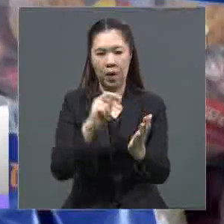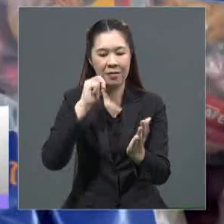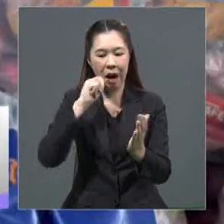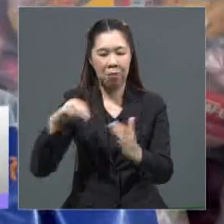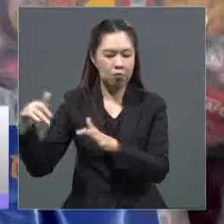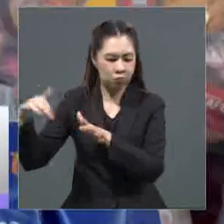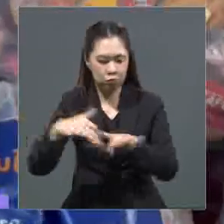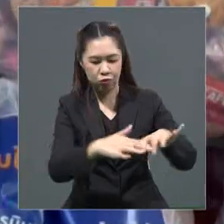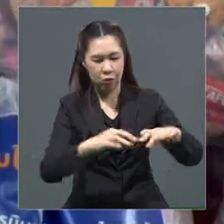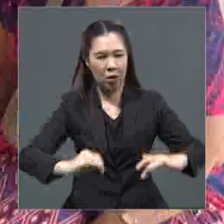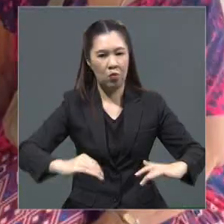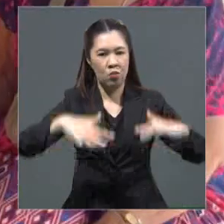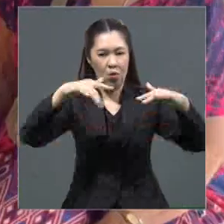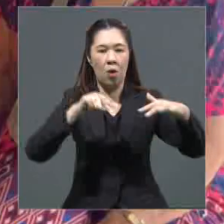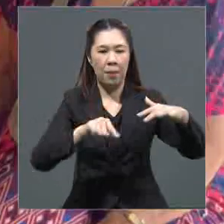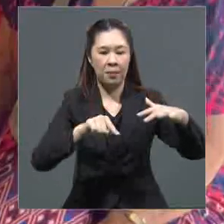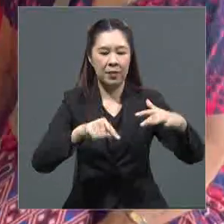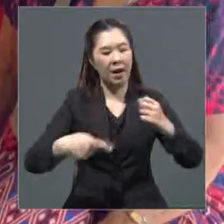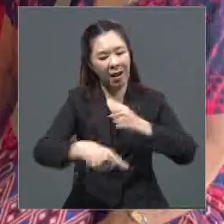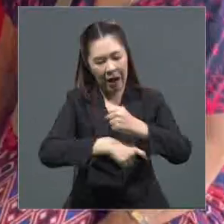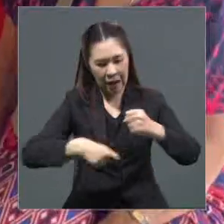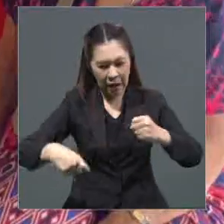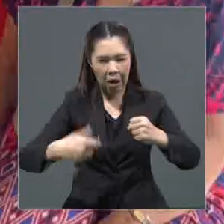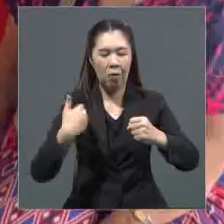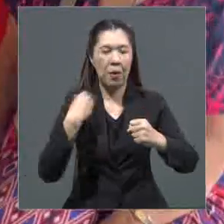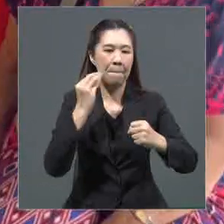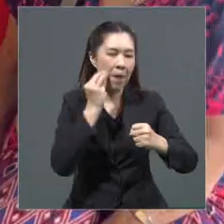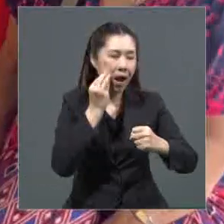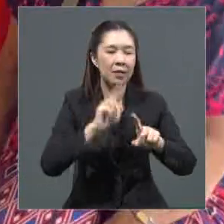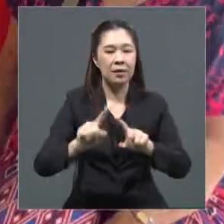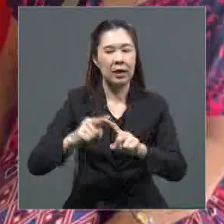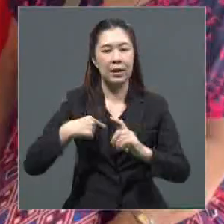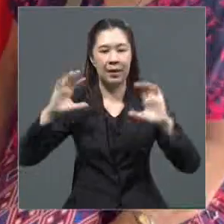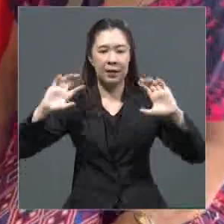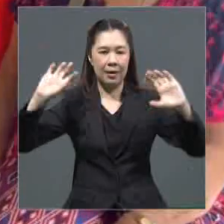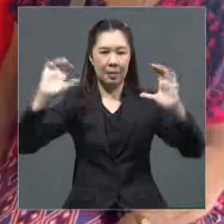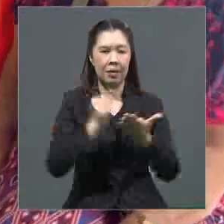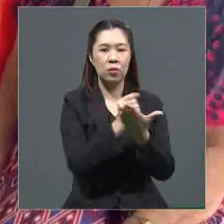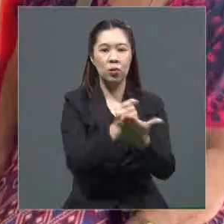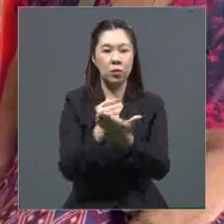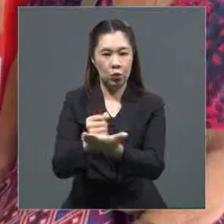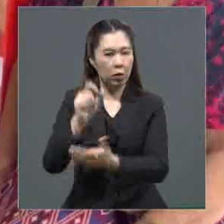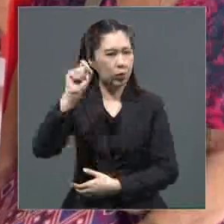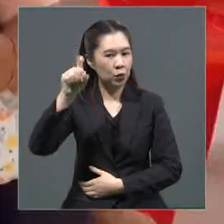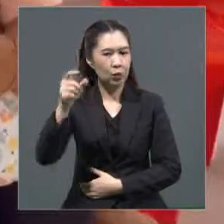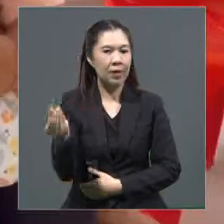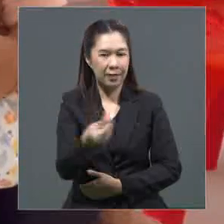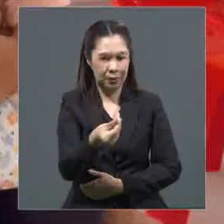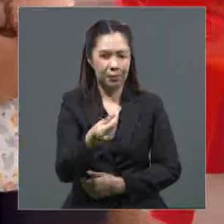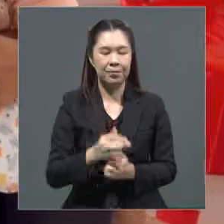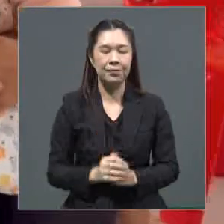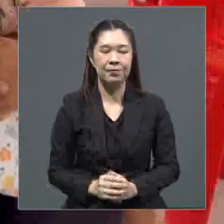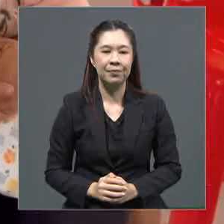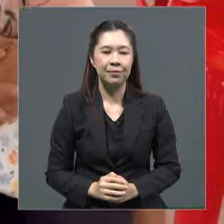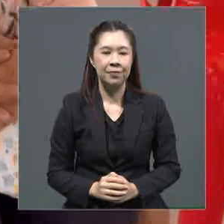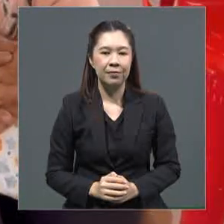ตลิ่งท่วมทั้งบ้านเรือนทั้งนานข้าวนะครับแล้วก็ยืนยันว่ารัฐบาลจะเร่งช่วยเหลือชดเชยความเสียหายให้เร็วที่สุดฮะ